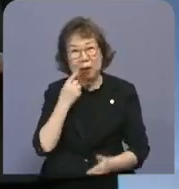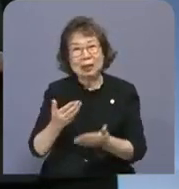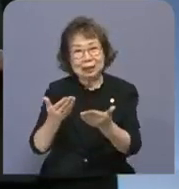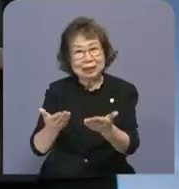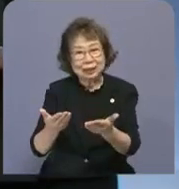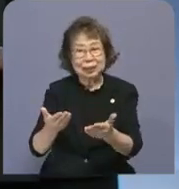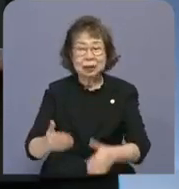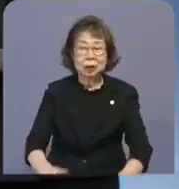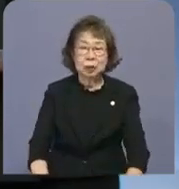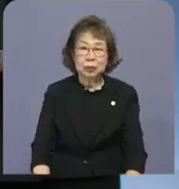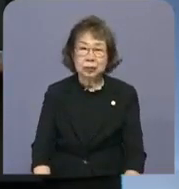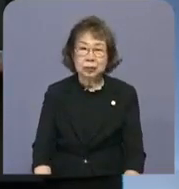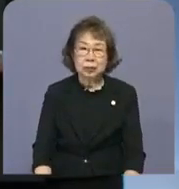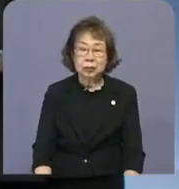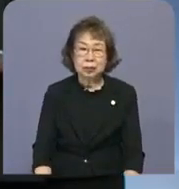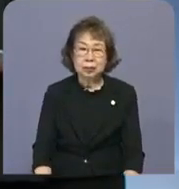살펴봤습니다